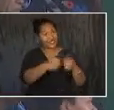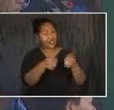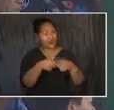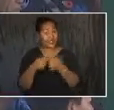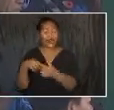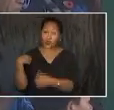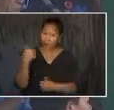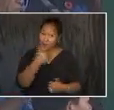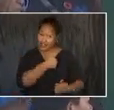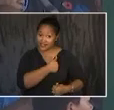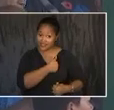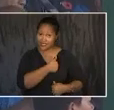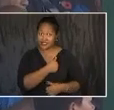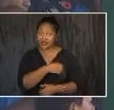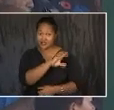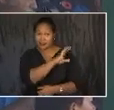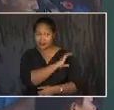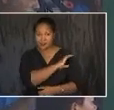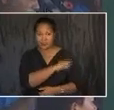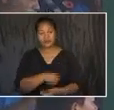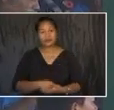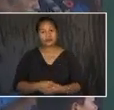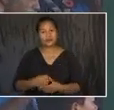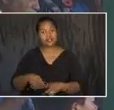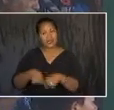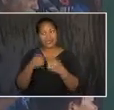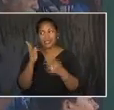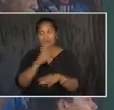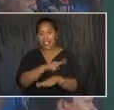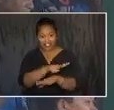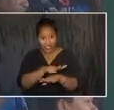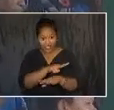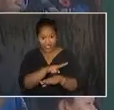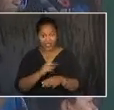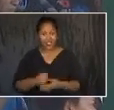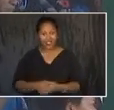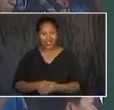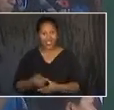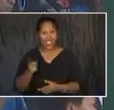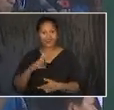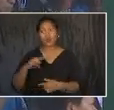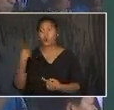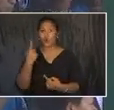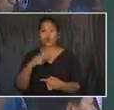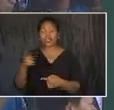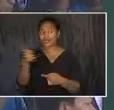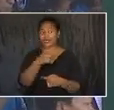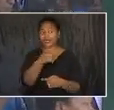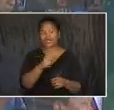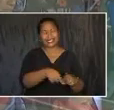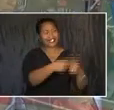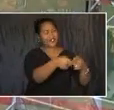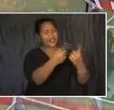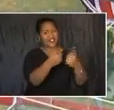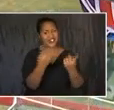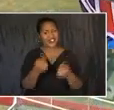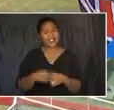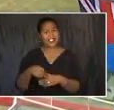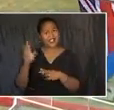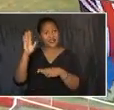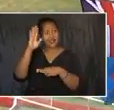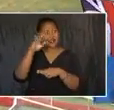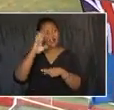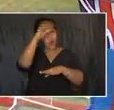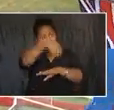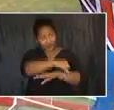balu wakina na tamana ni obisa mate bole wana nonda benua pera talanga era sureti mai mena bese burubura mera mai tiko karamata ni